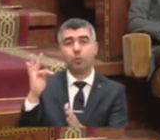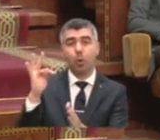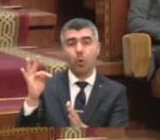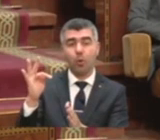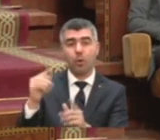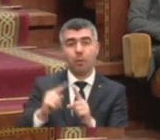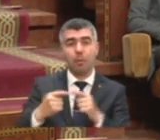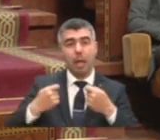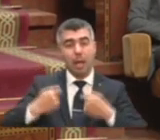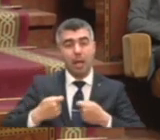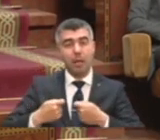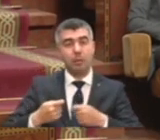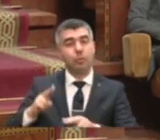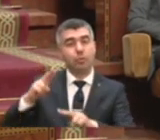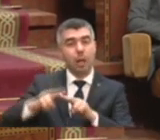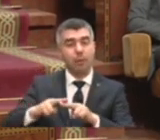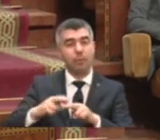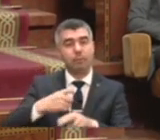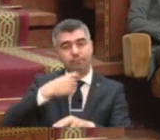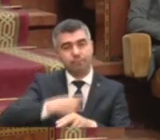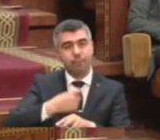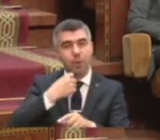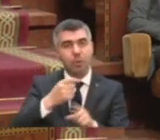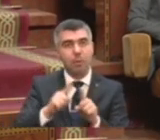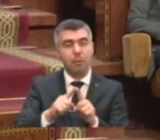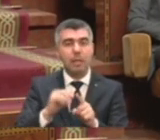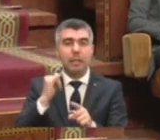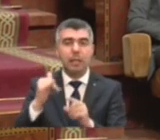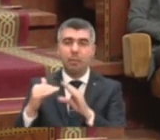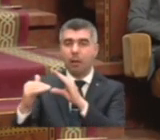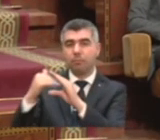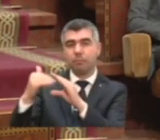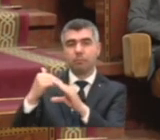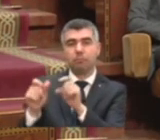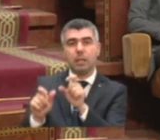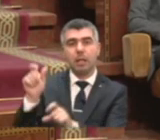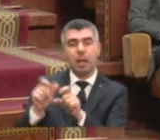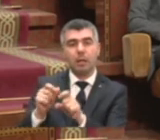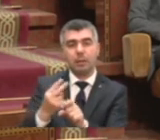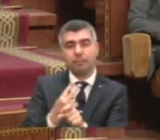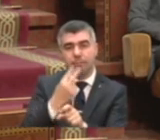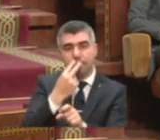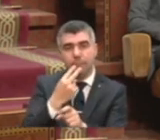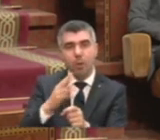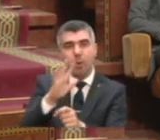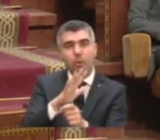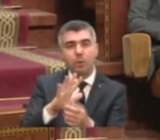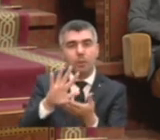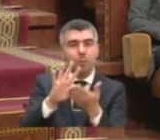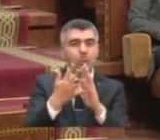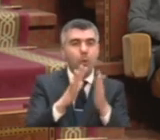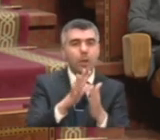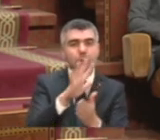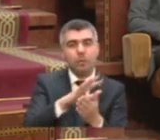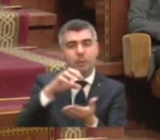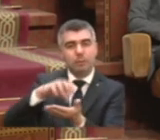أنا كنستقبل الشكايات والمعاناة ديال الساكنة بشكل يومي، الريحة والدخان والتلوث ديال المحيط، خاصة الدور